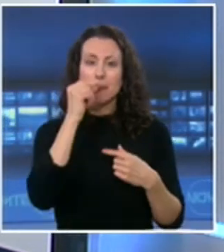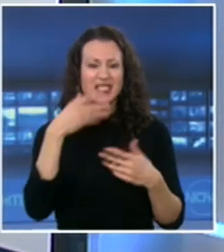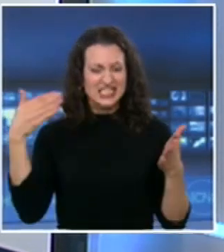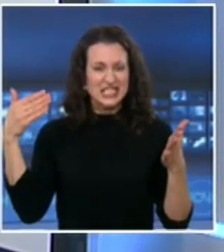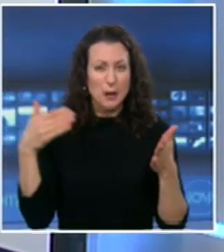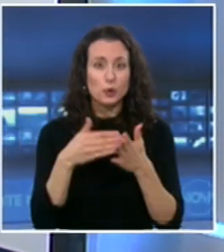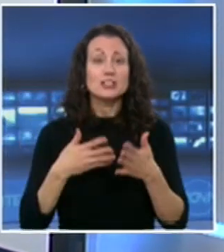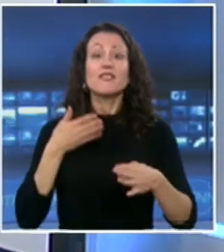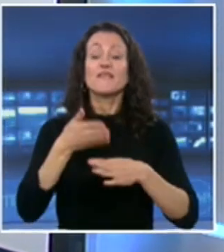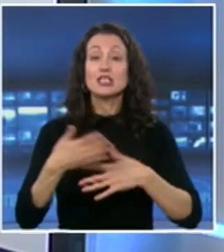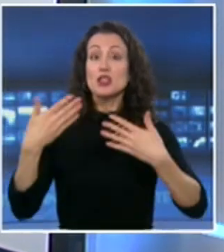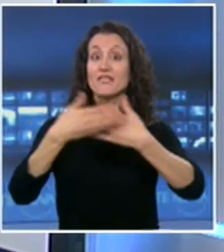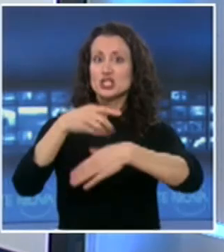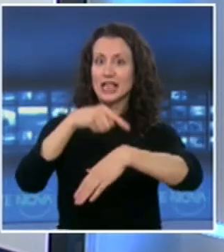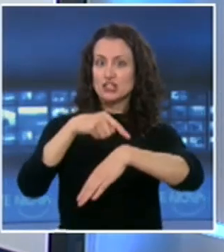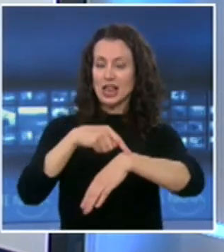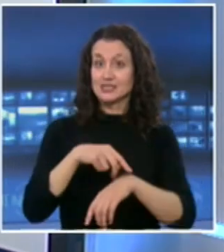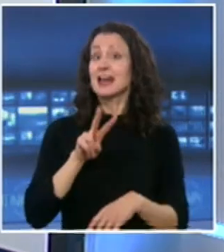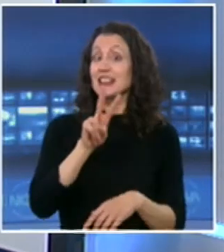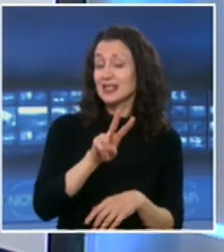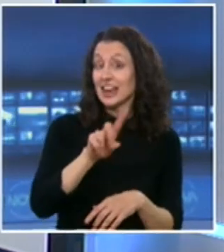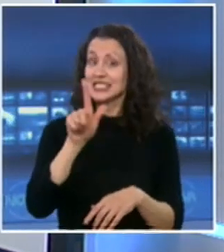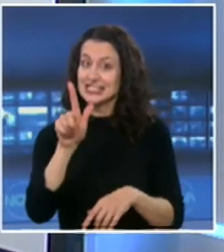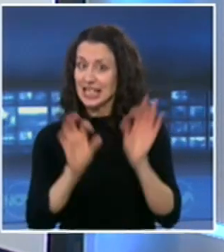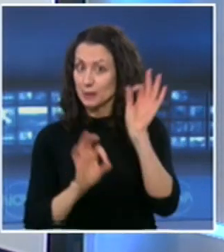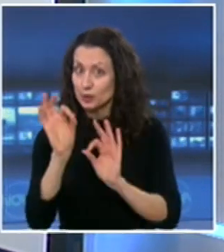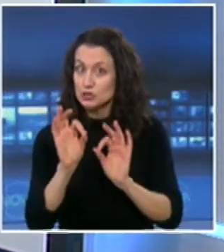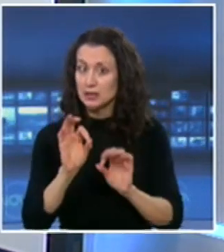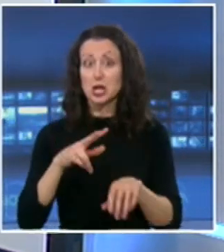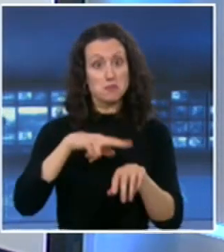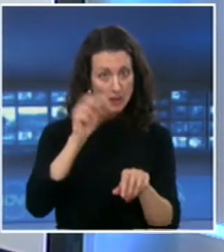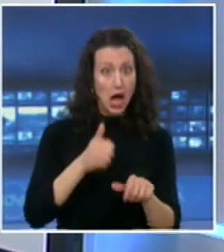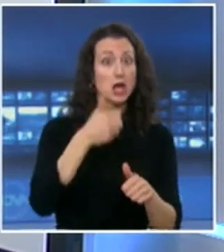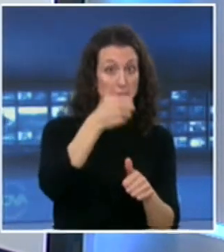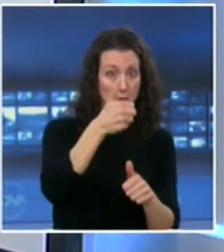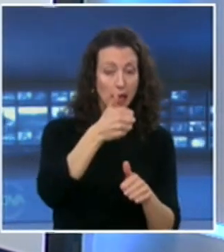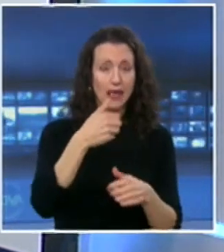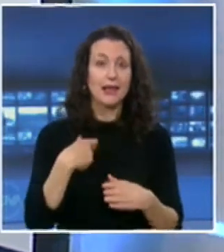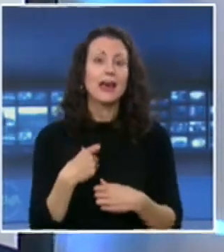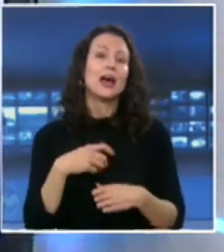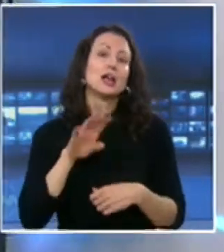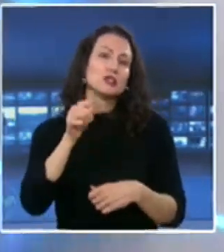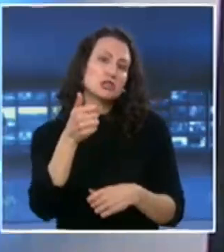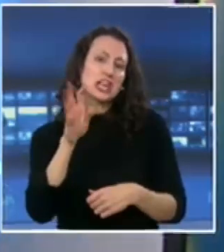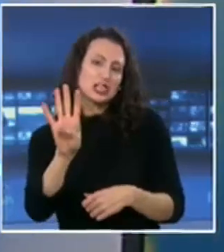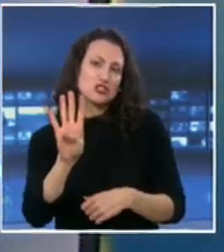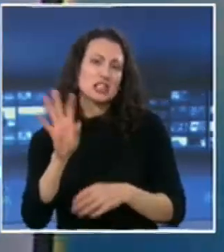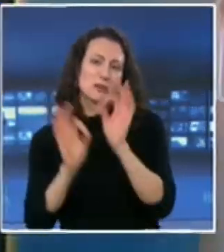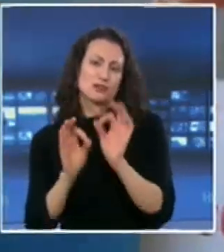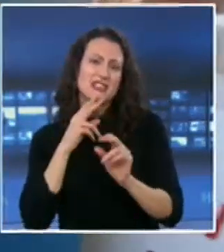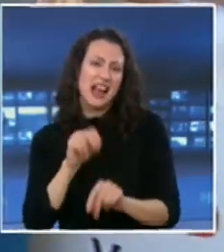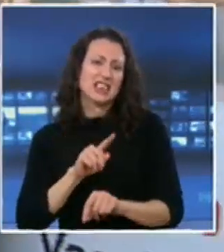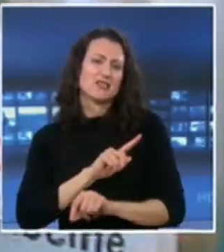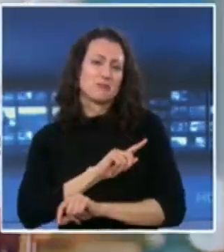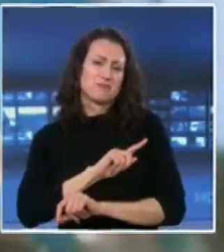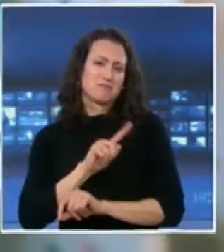въвеждането на вечерен час. 27% от анкетираните одобряват идеята срещу 64%, които са против. И към